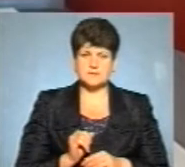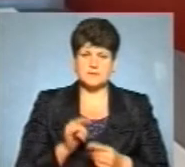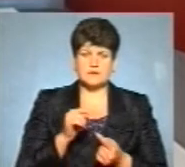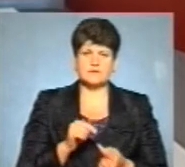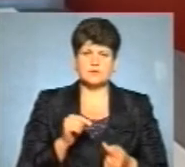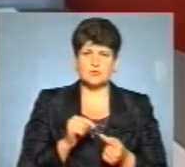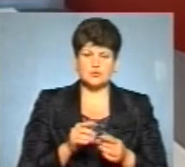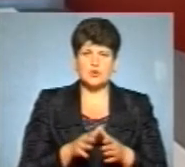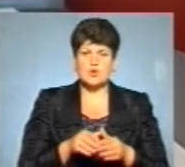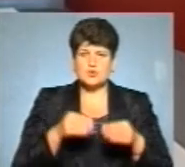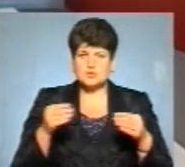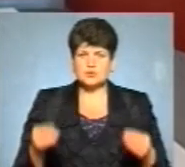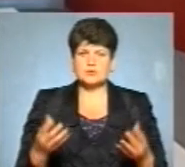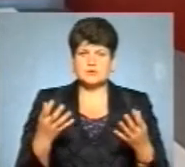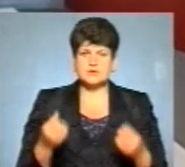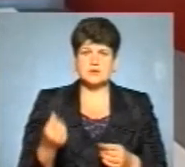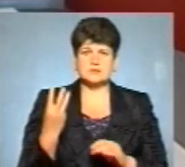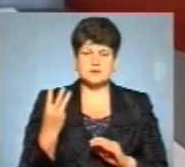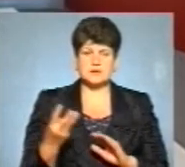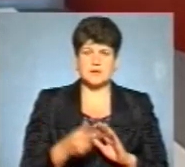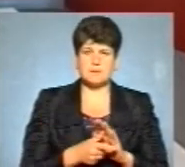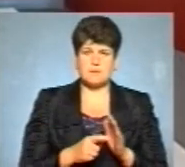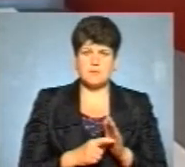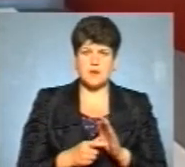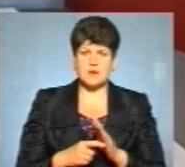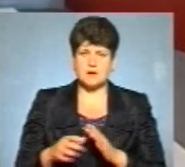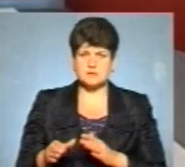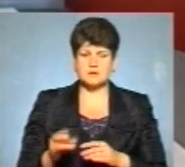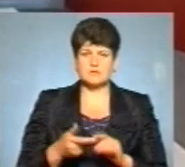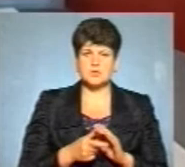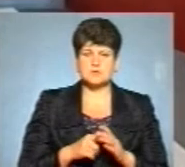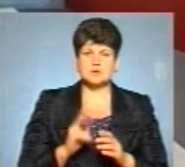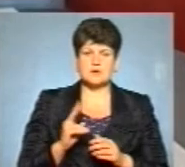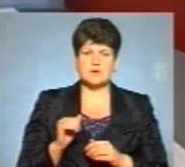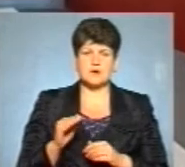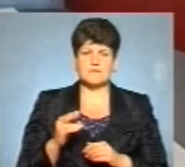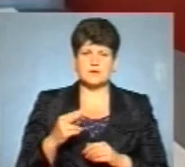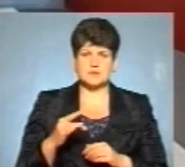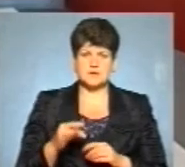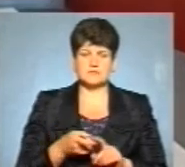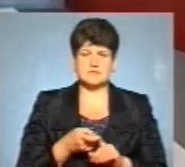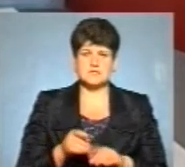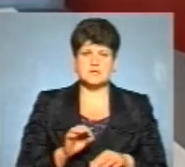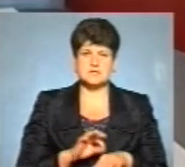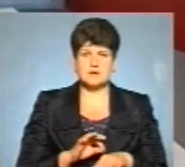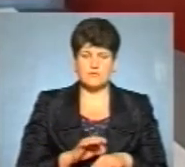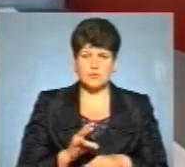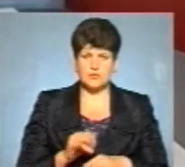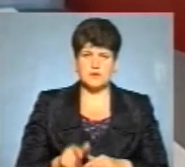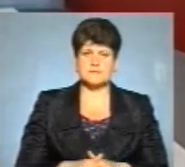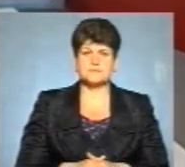відповідно розгорнули додатково 3 палати на приміщеннях кафедри інфекційних захворювань.